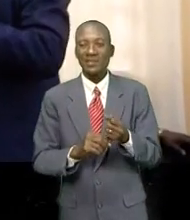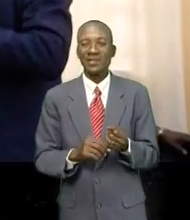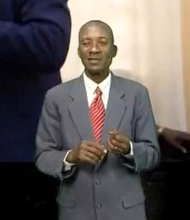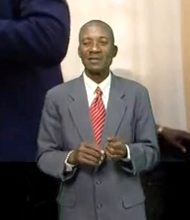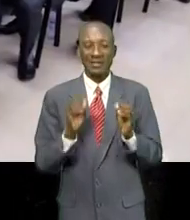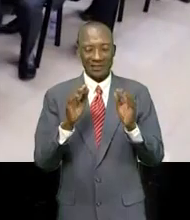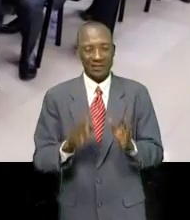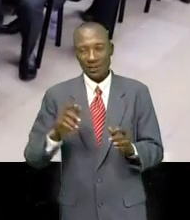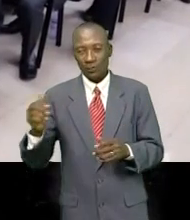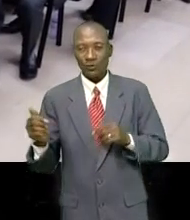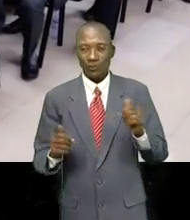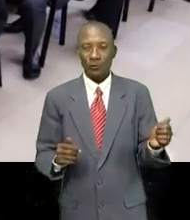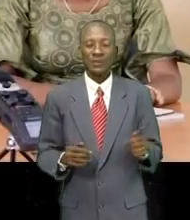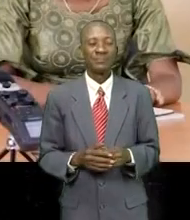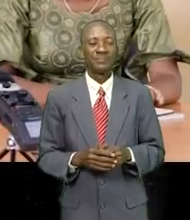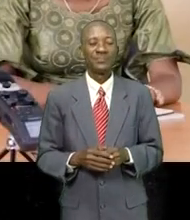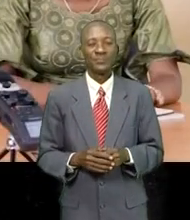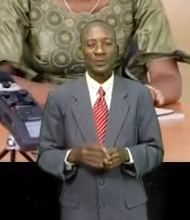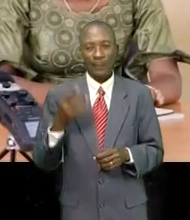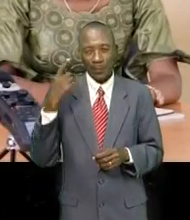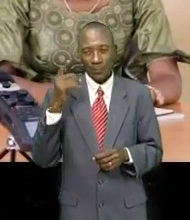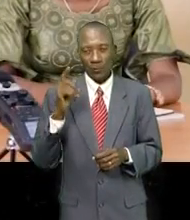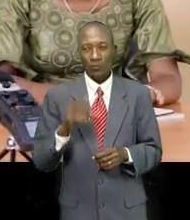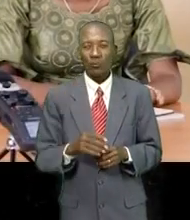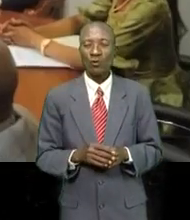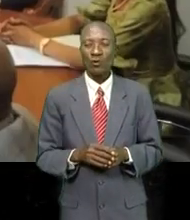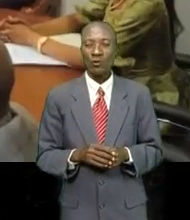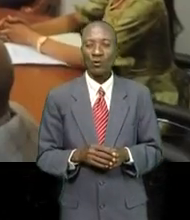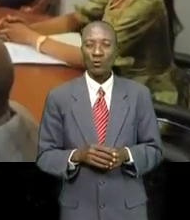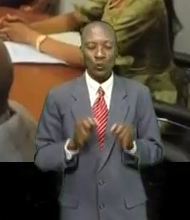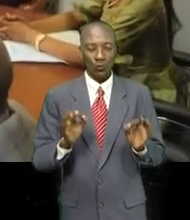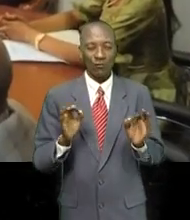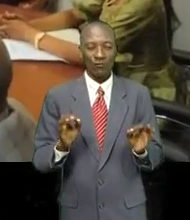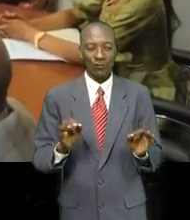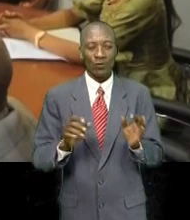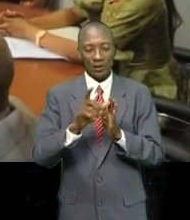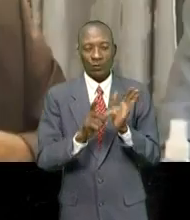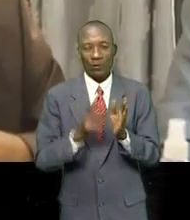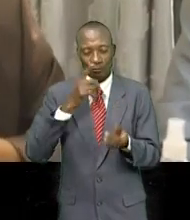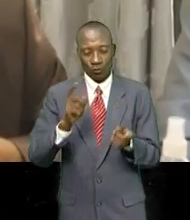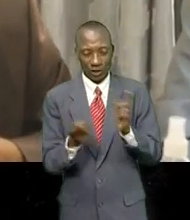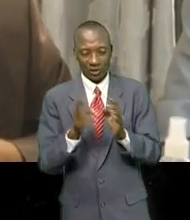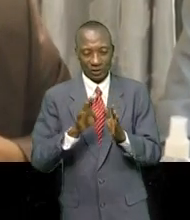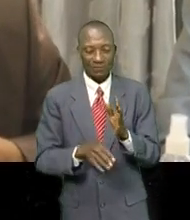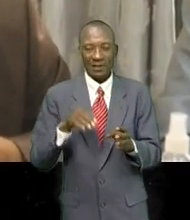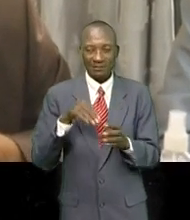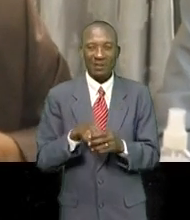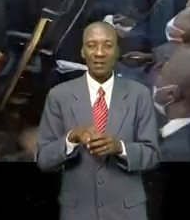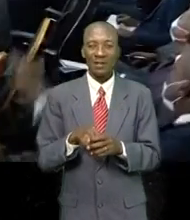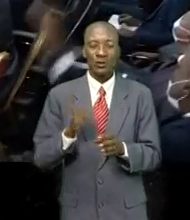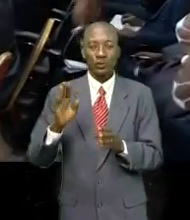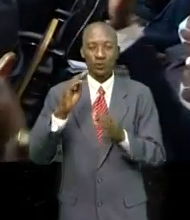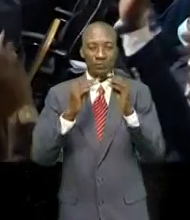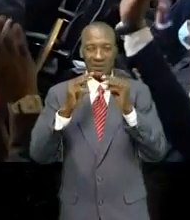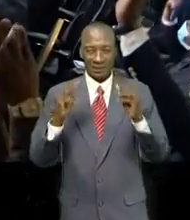et décisions prises dans le cadre de stratégies de réforme du secteur. Ceci permettra à ce méga ministère de gagner le pari de la